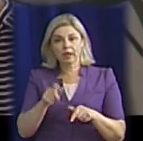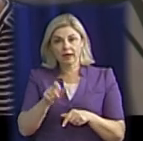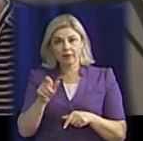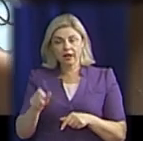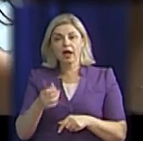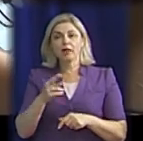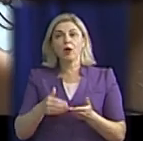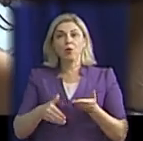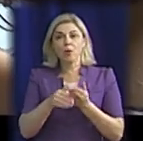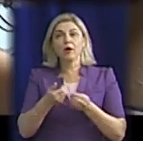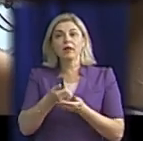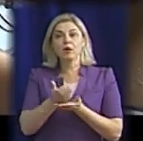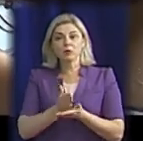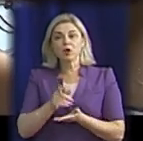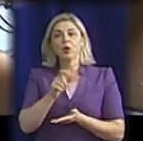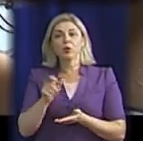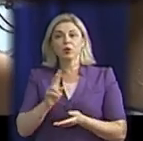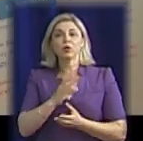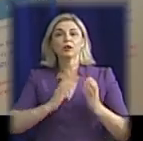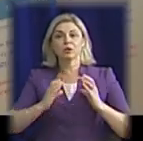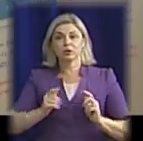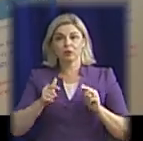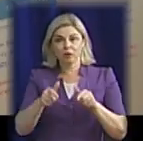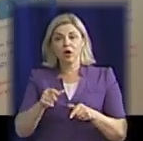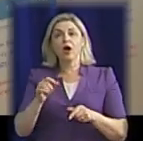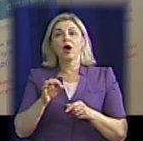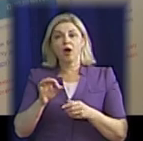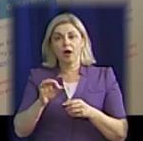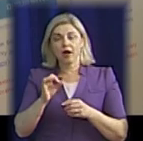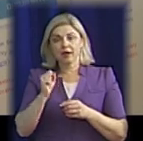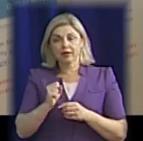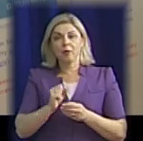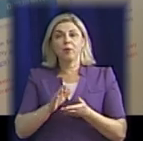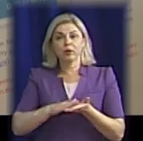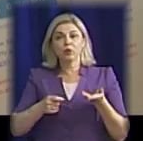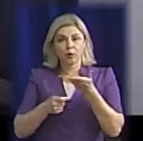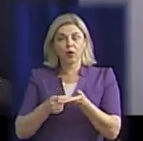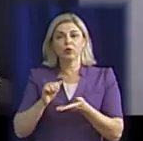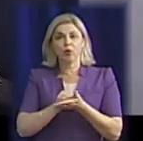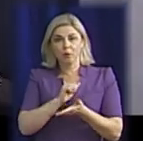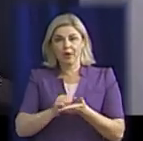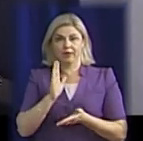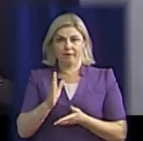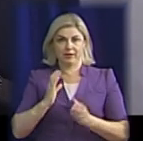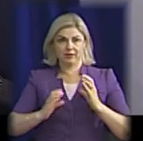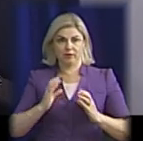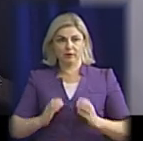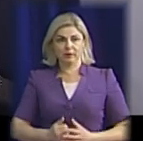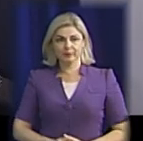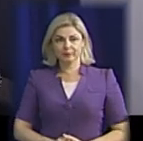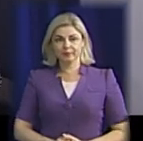цього сервісу абітурієнти зможуть дистанційно подати документи до обраного вищого навчального закладу.